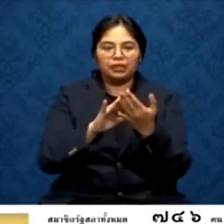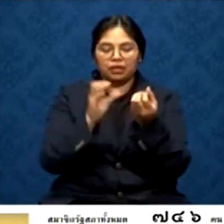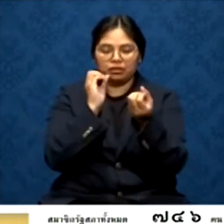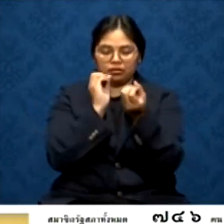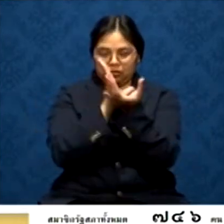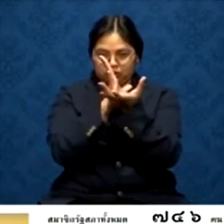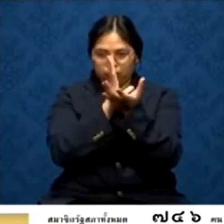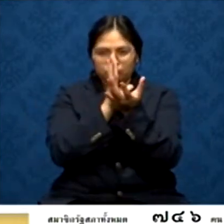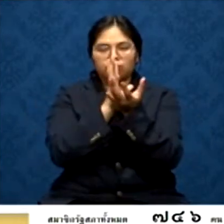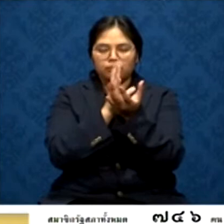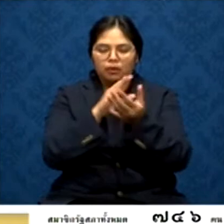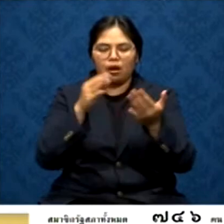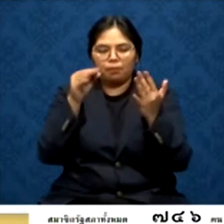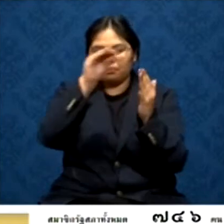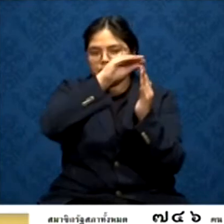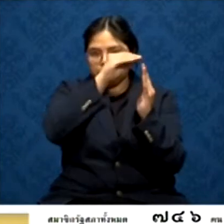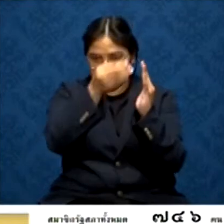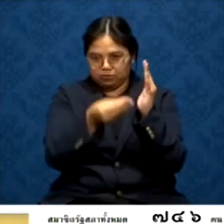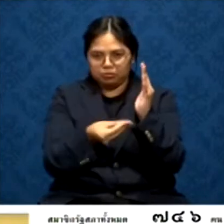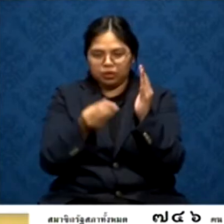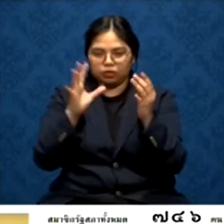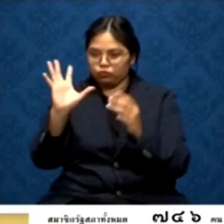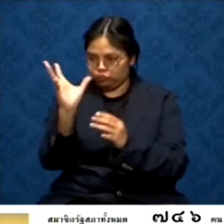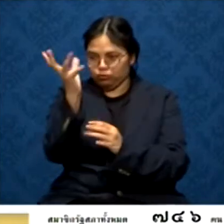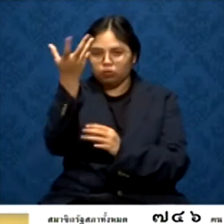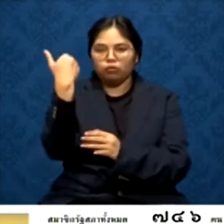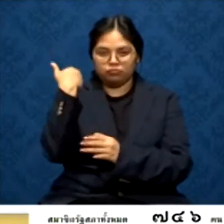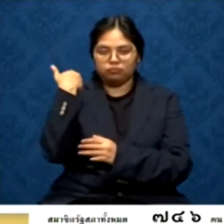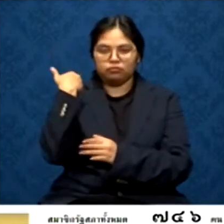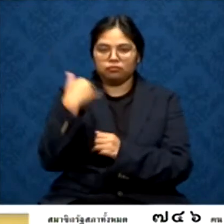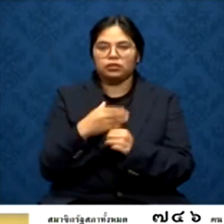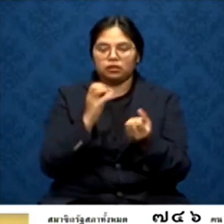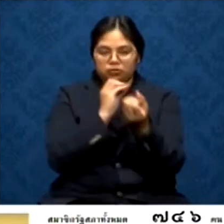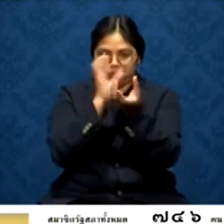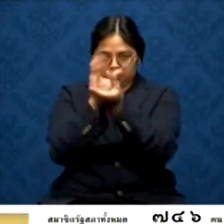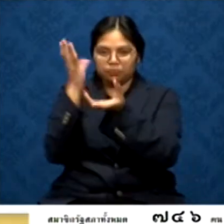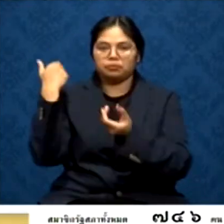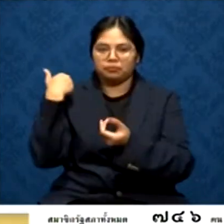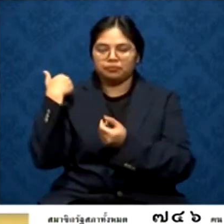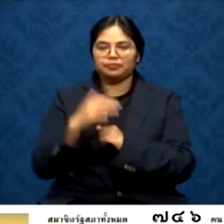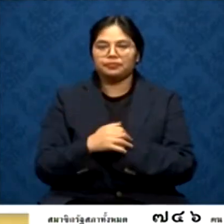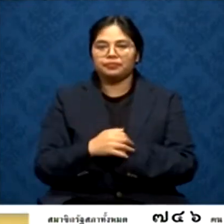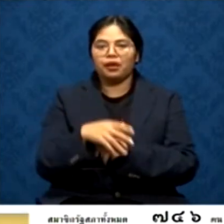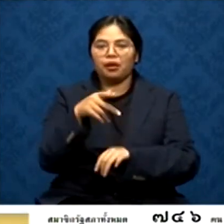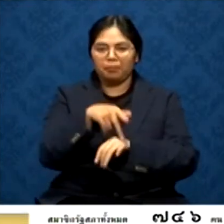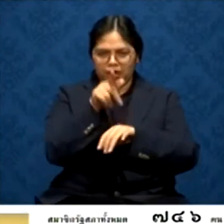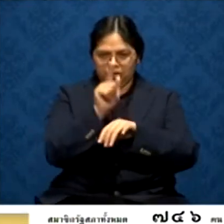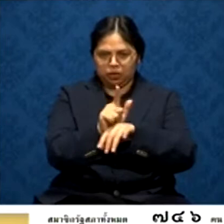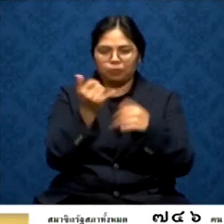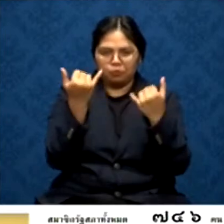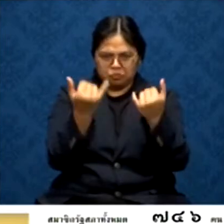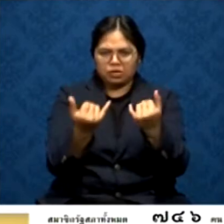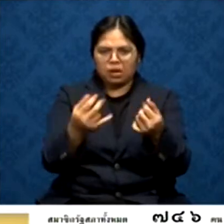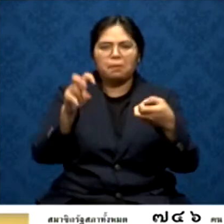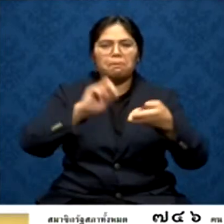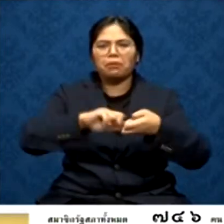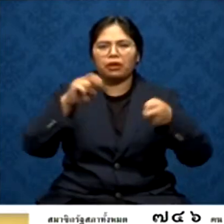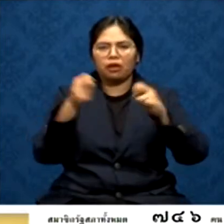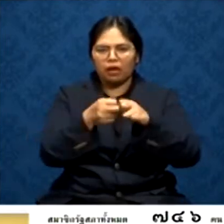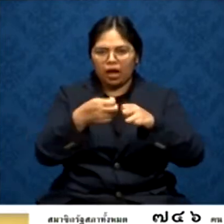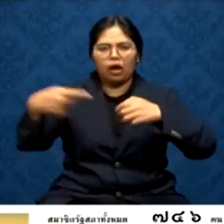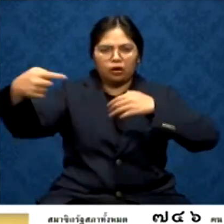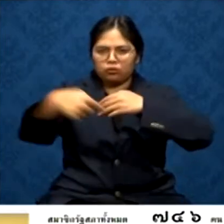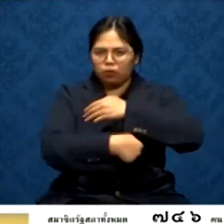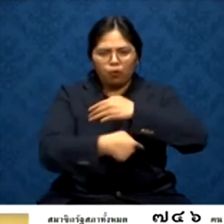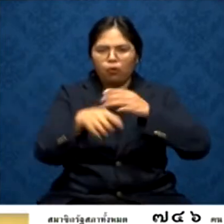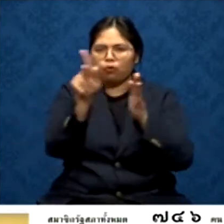ทบไปยังประเทศเพื่อนบ้านและทั่วโลกท่านประธานครับวันนี้ปัญหาทุจริตผิ